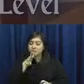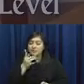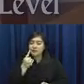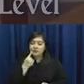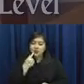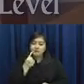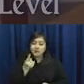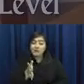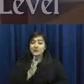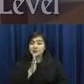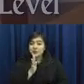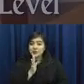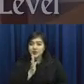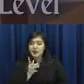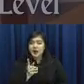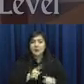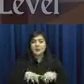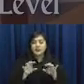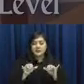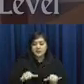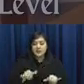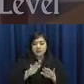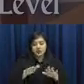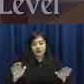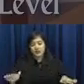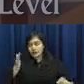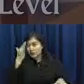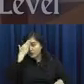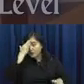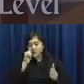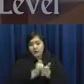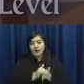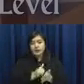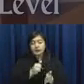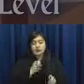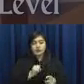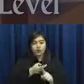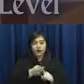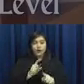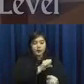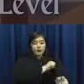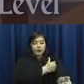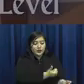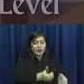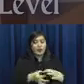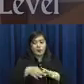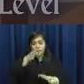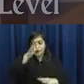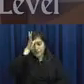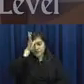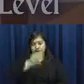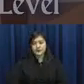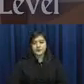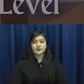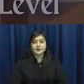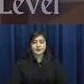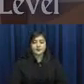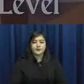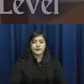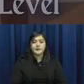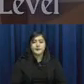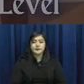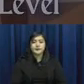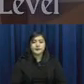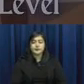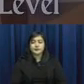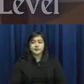authority yun ng tatay. Yeah. Nakuha niyo po yun. Yeah, yun yung sinasabi ko mga kapatid. Nasa pagdating sa mga fathers, iba kasi magramdam eh.